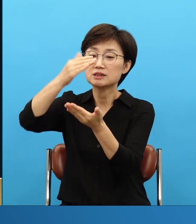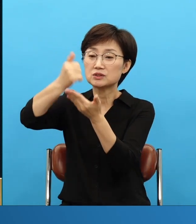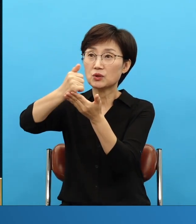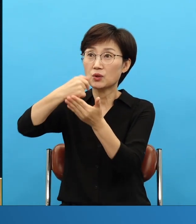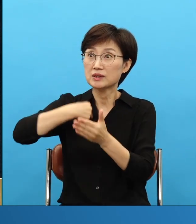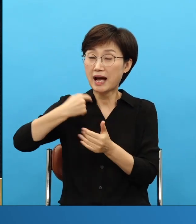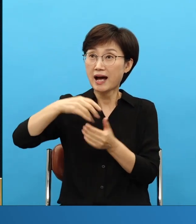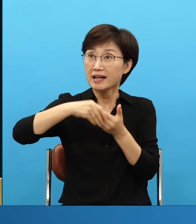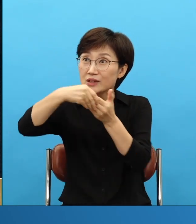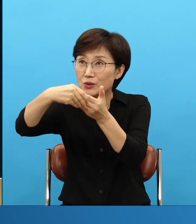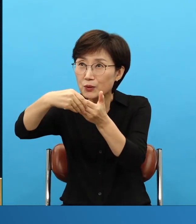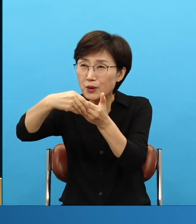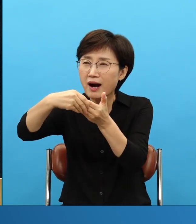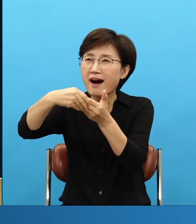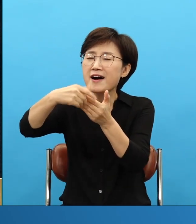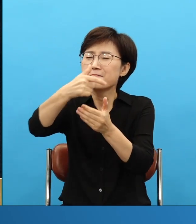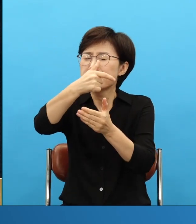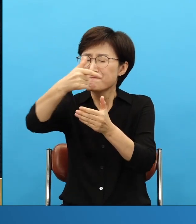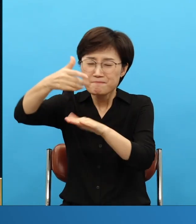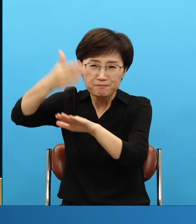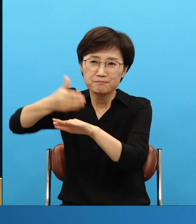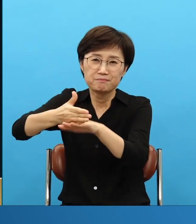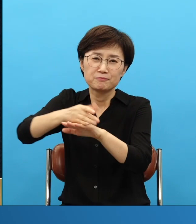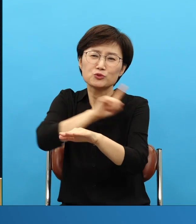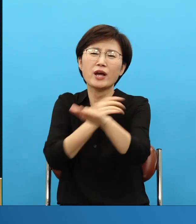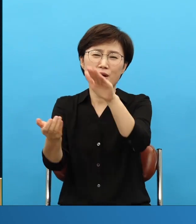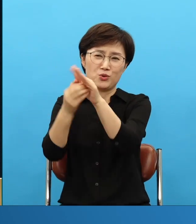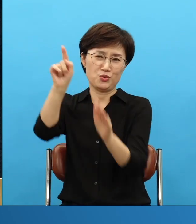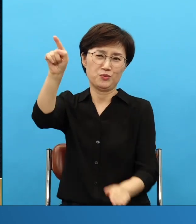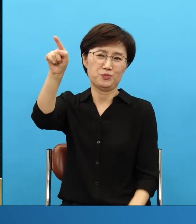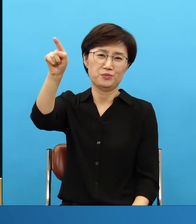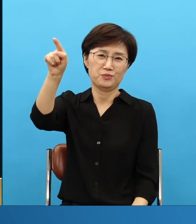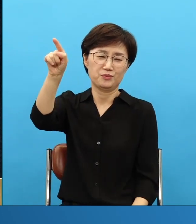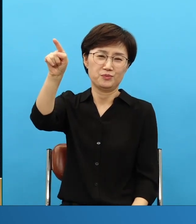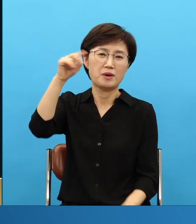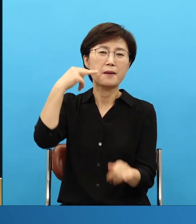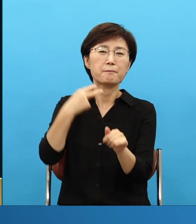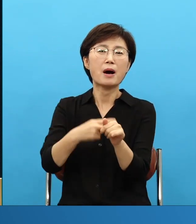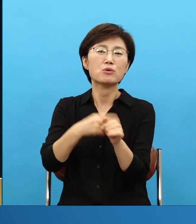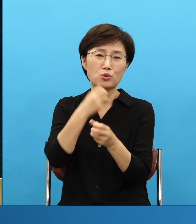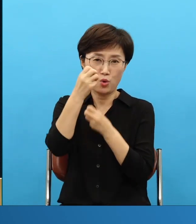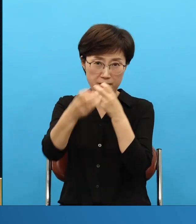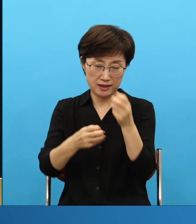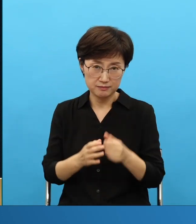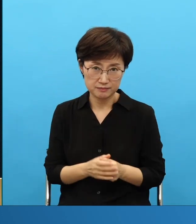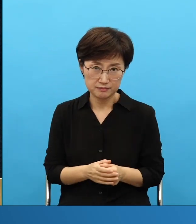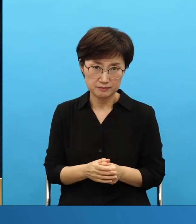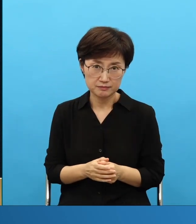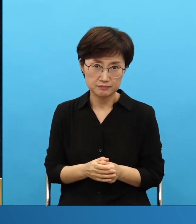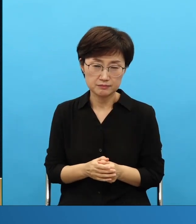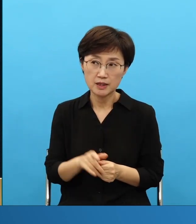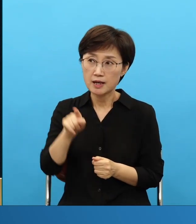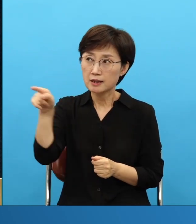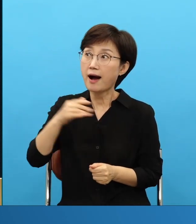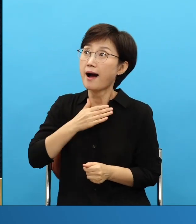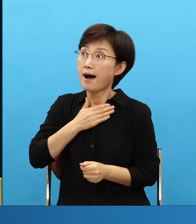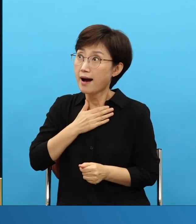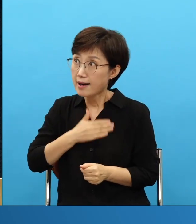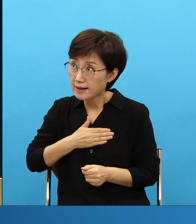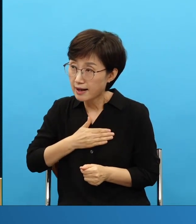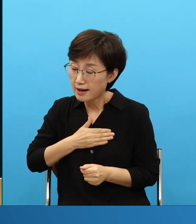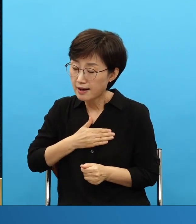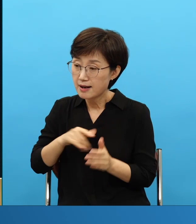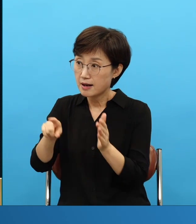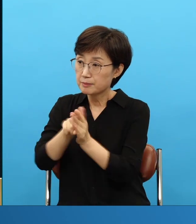것. The greatest answer is being discovered by Christ. 바울이 얘기한 거예요. And these are the 이 words of 사람이 Paul. 세계를 바꾼 거예요. And he went on